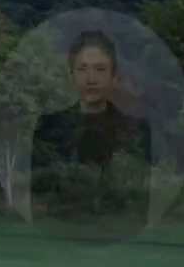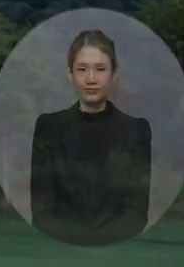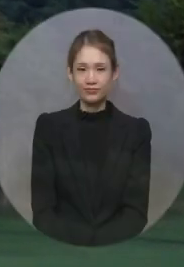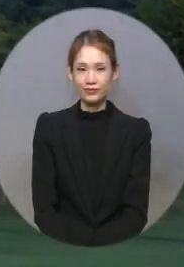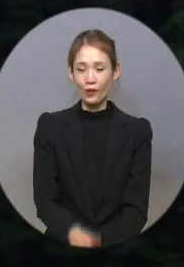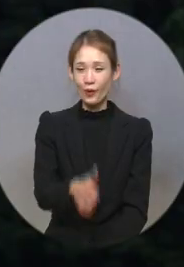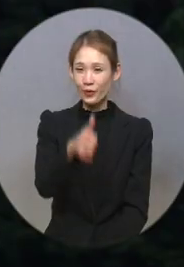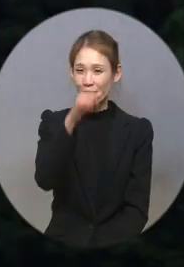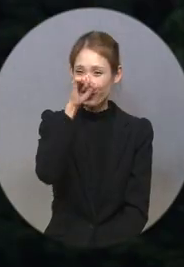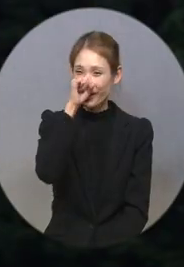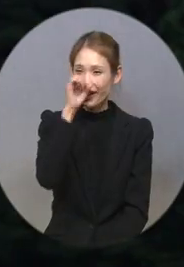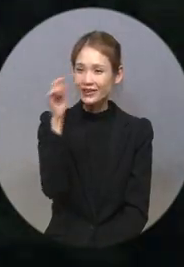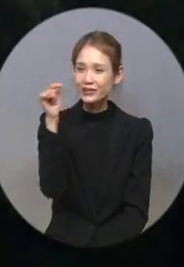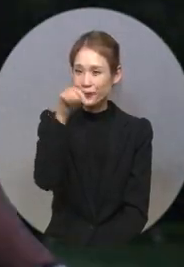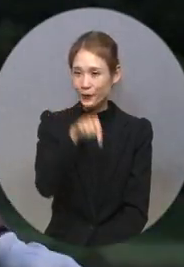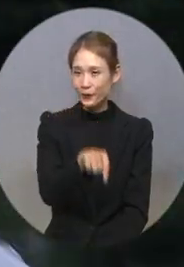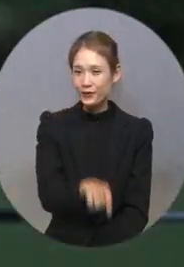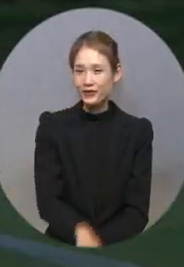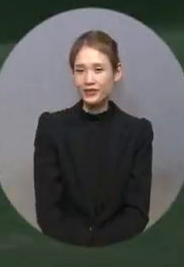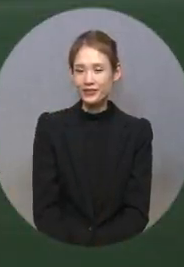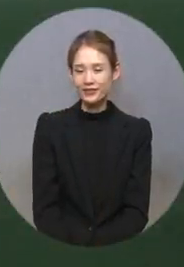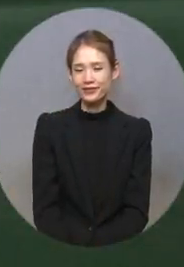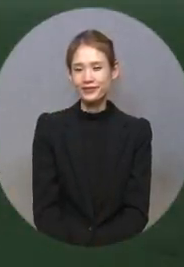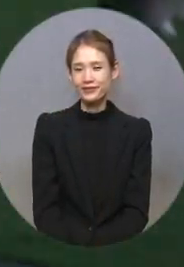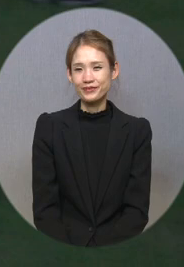나이스 온. 아!